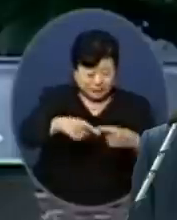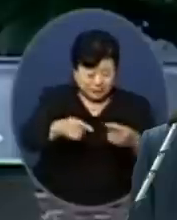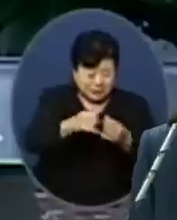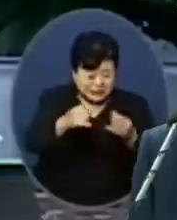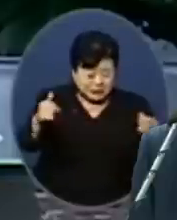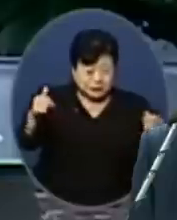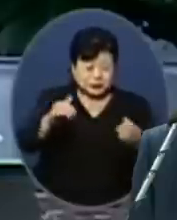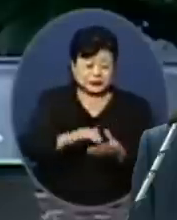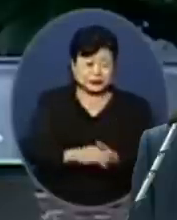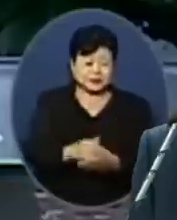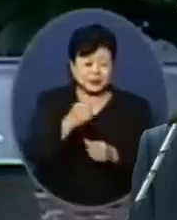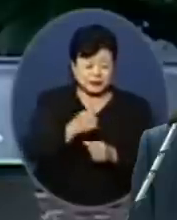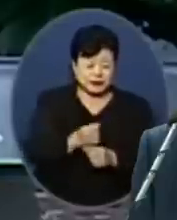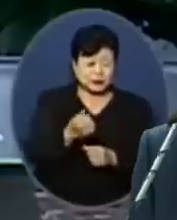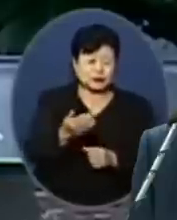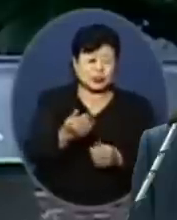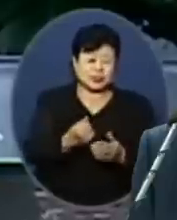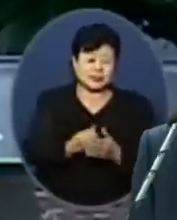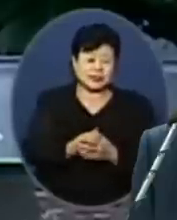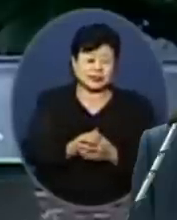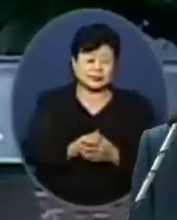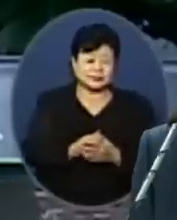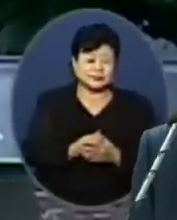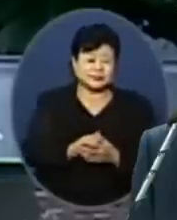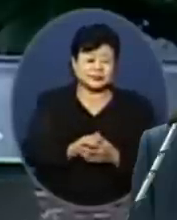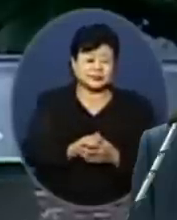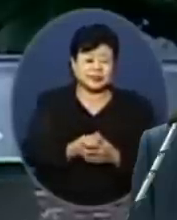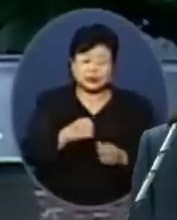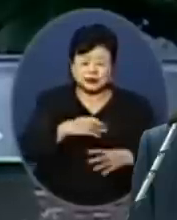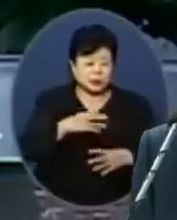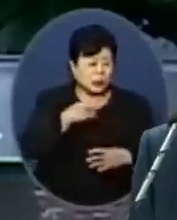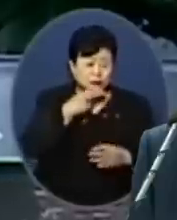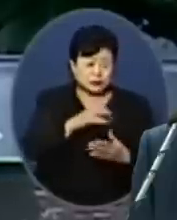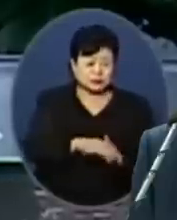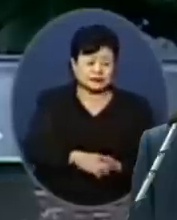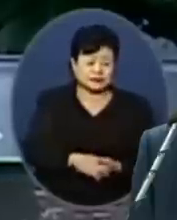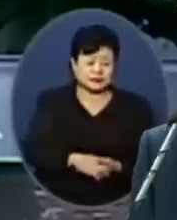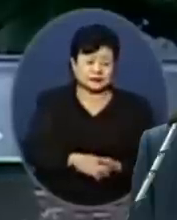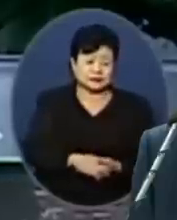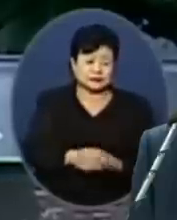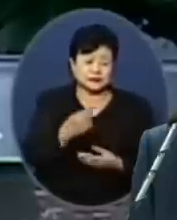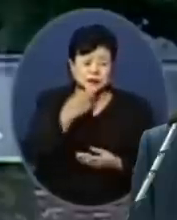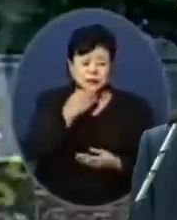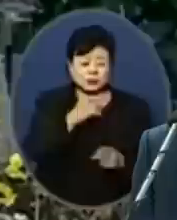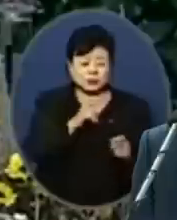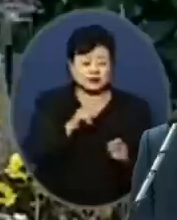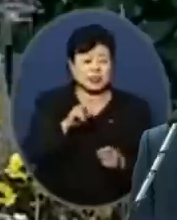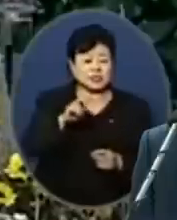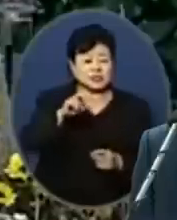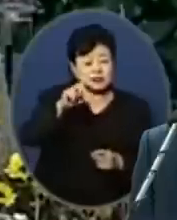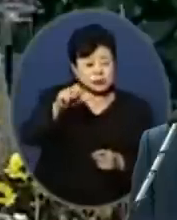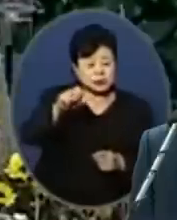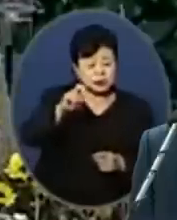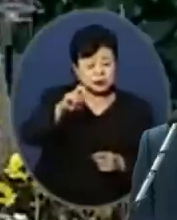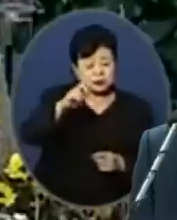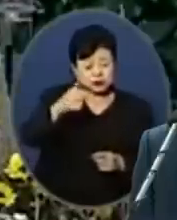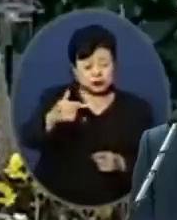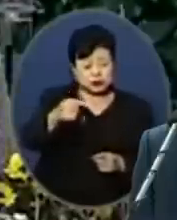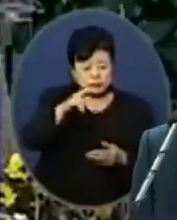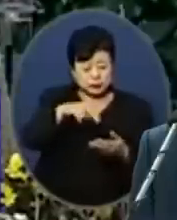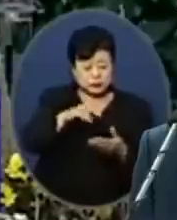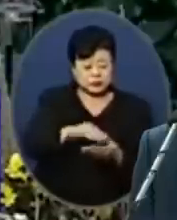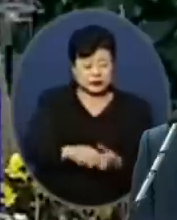사람으로 만들어 놓았기 때문에 겁나지 않는 것입니다. 요한복음 11장 25절로 26절 우리 다